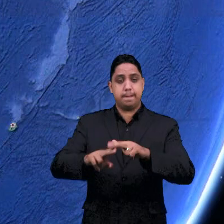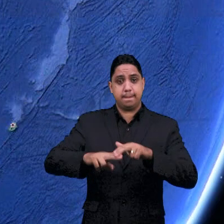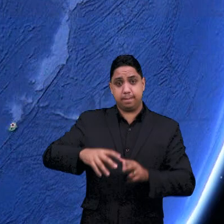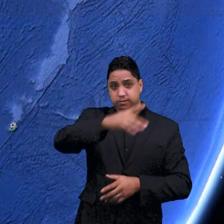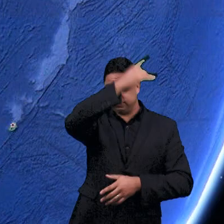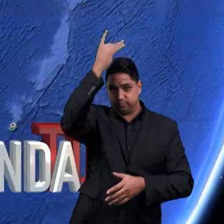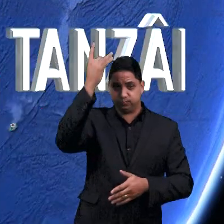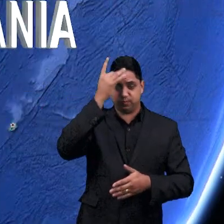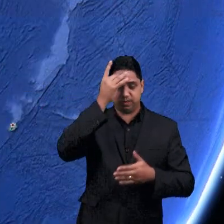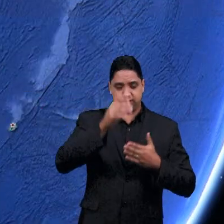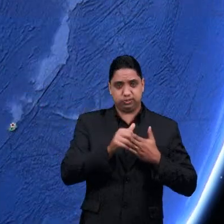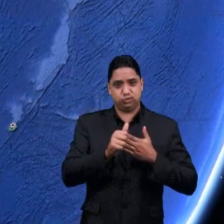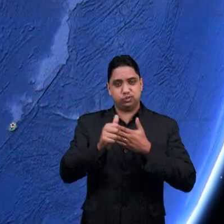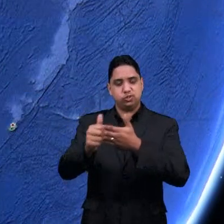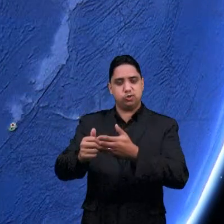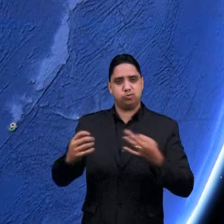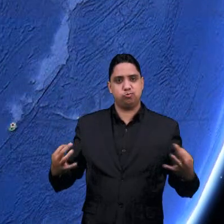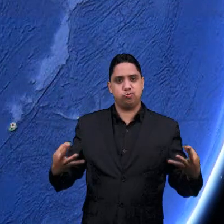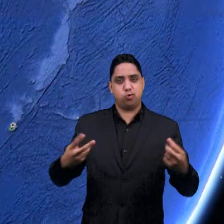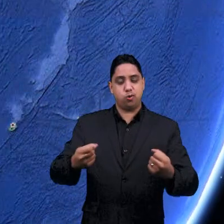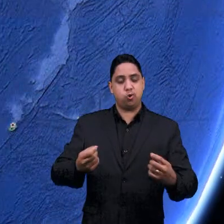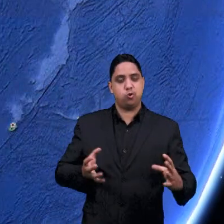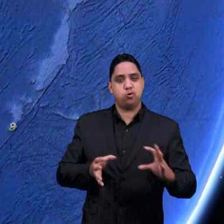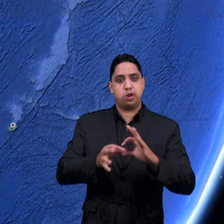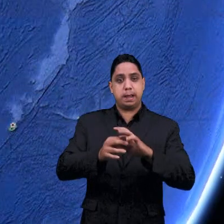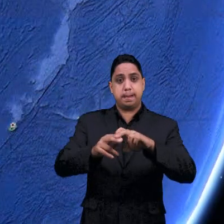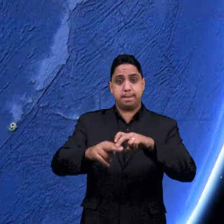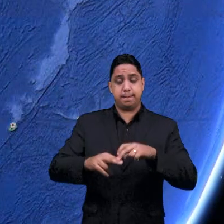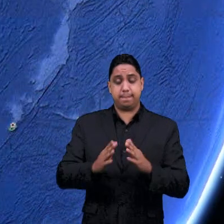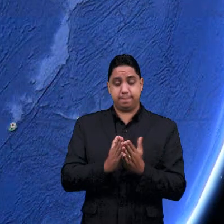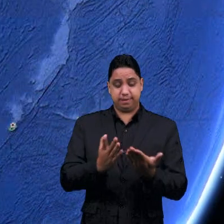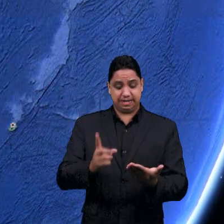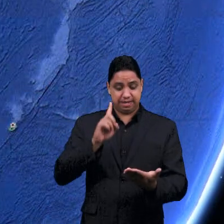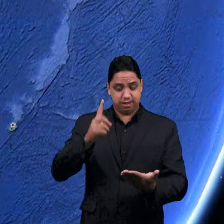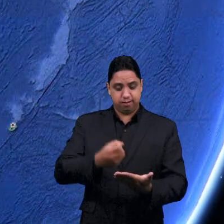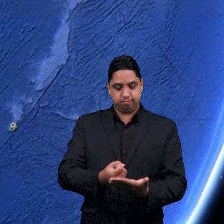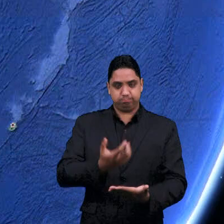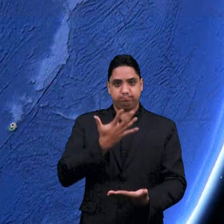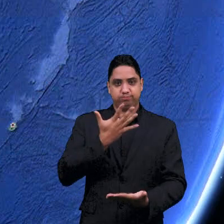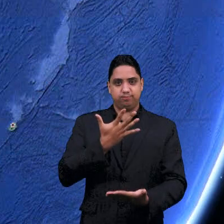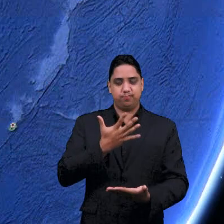du Saint-Esprit de Dieu et unis par la parole vivante.